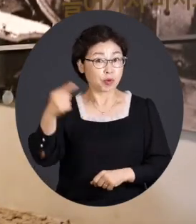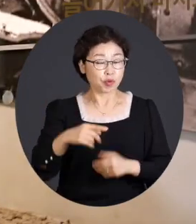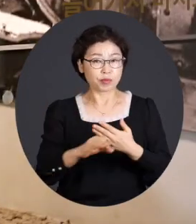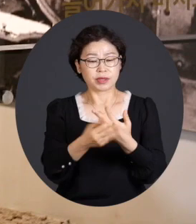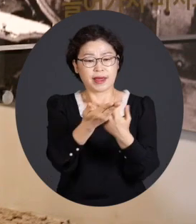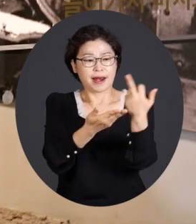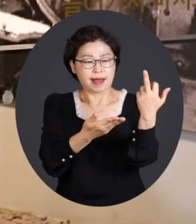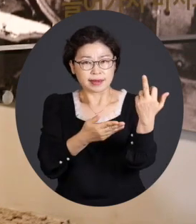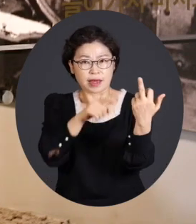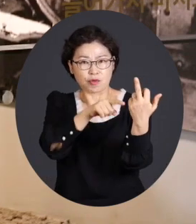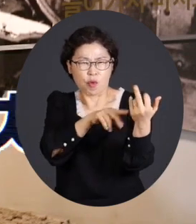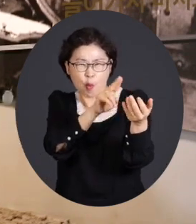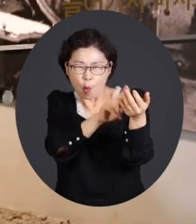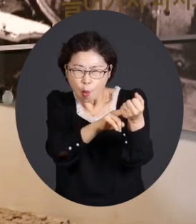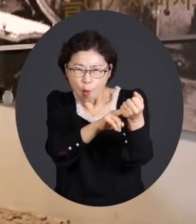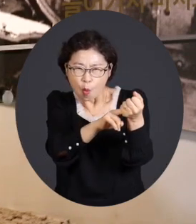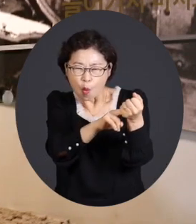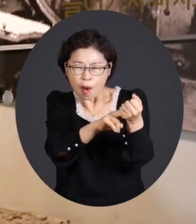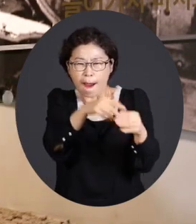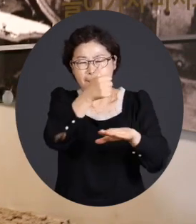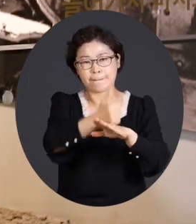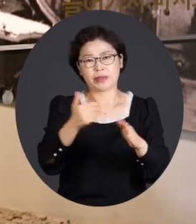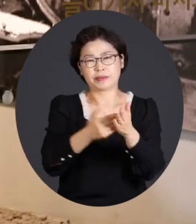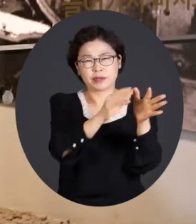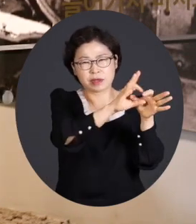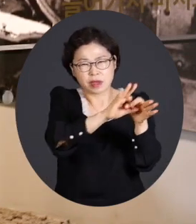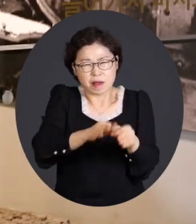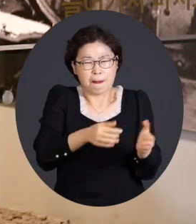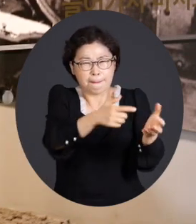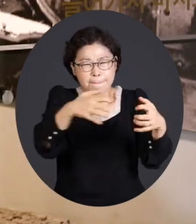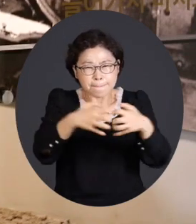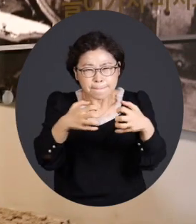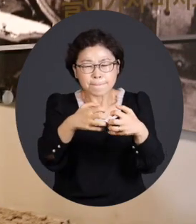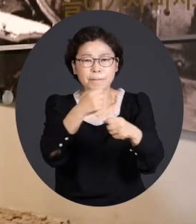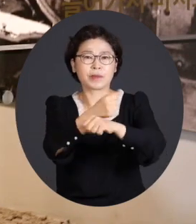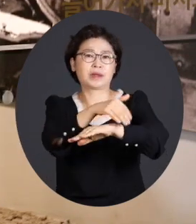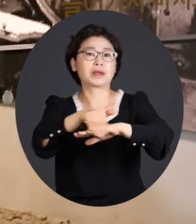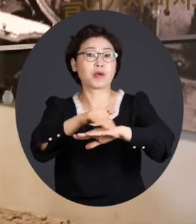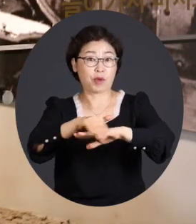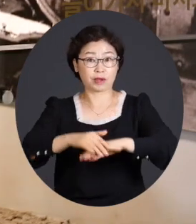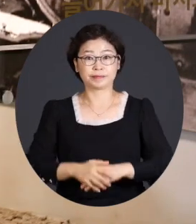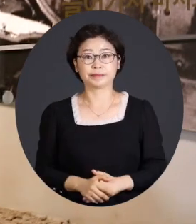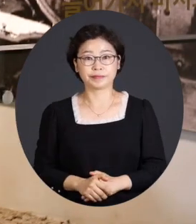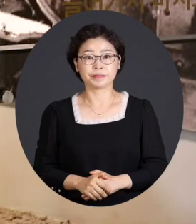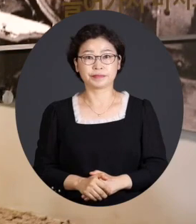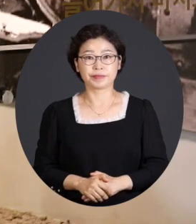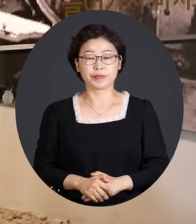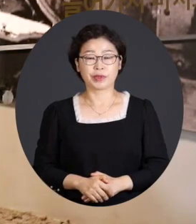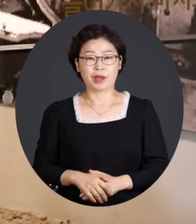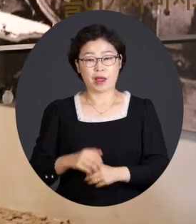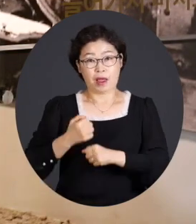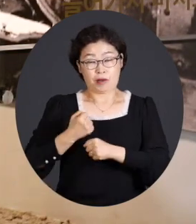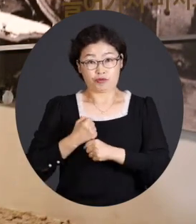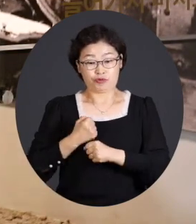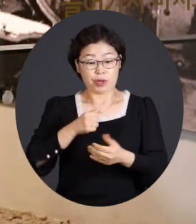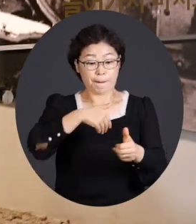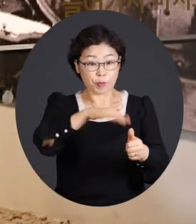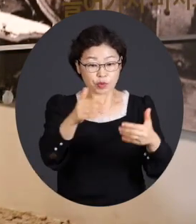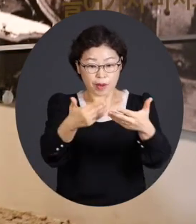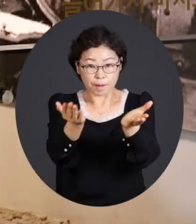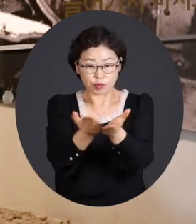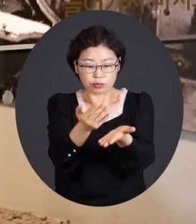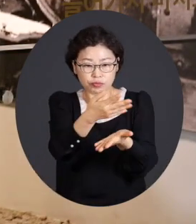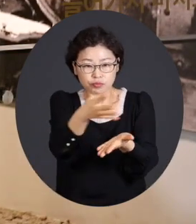한라산 밀림지대로 숨어들어서 추후까지 유격전을 벌일 계획을 세웠습니다. 이 병력 배치도가